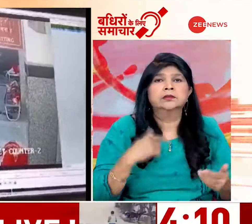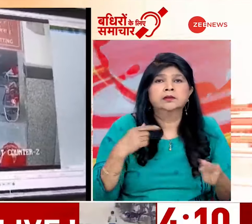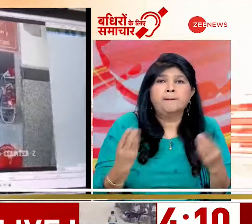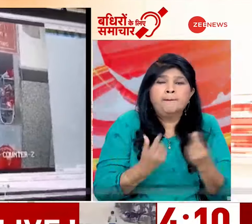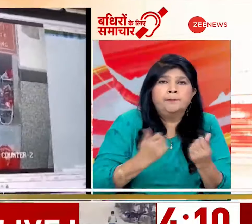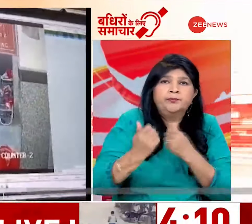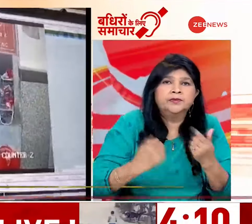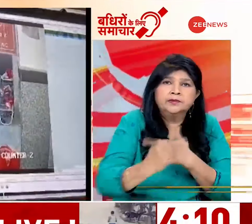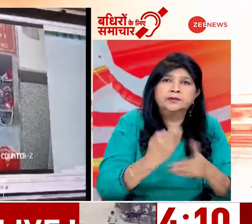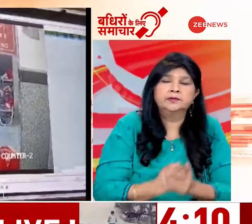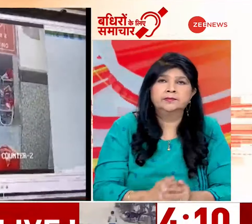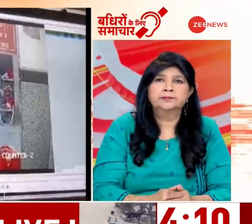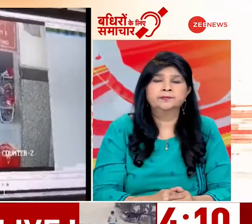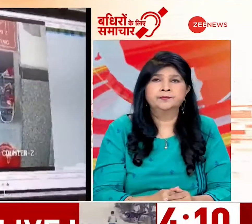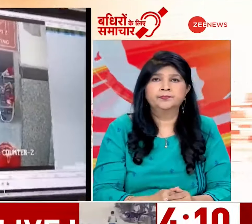जल्दी में है।